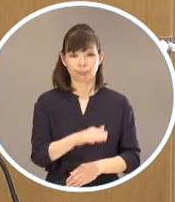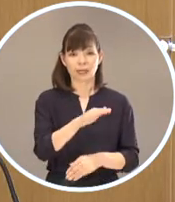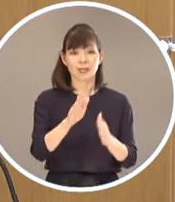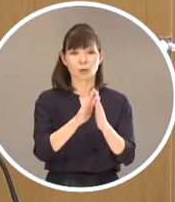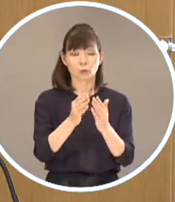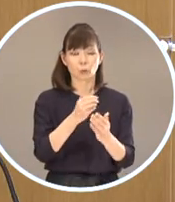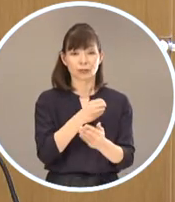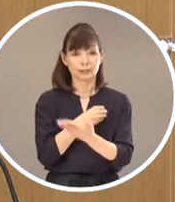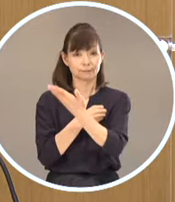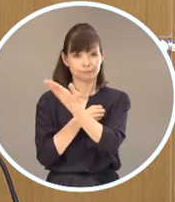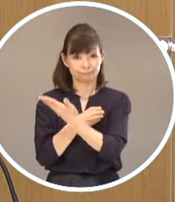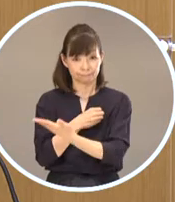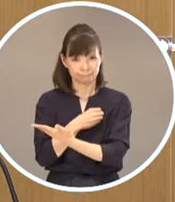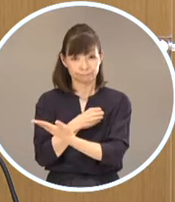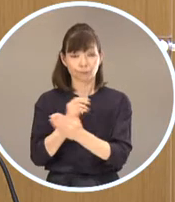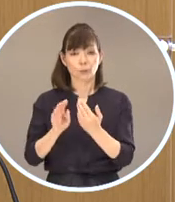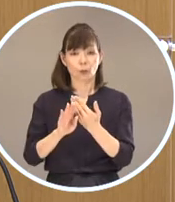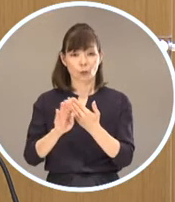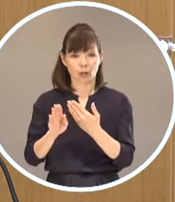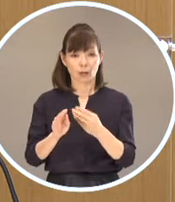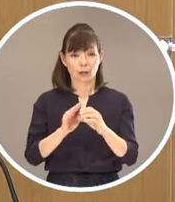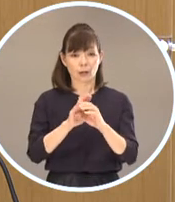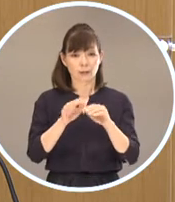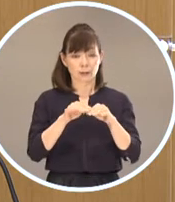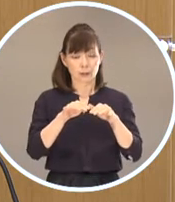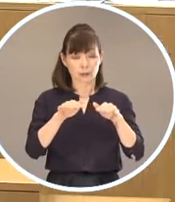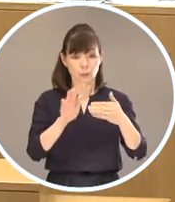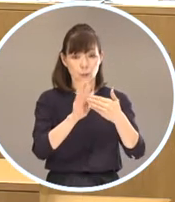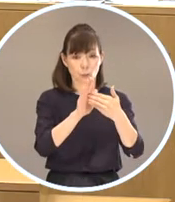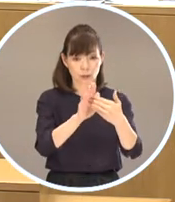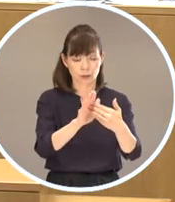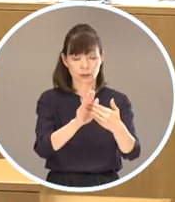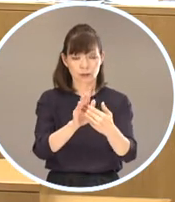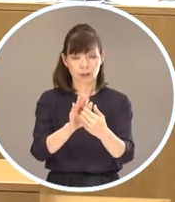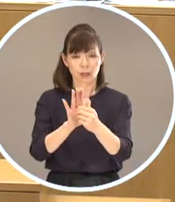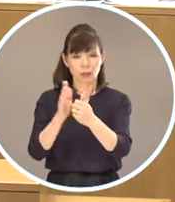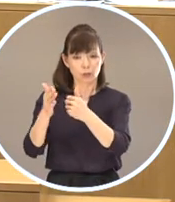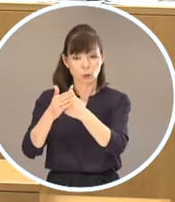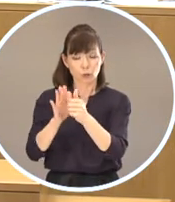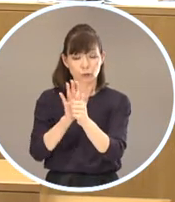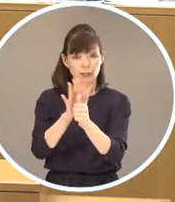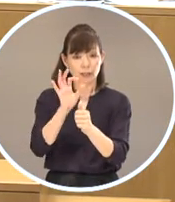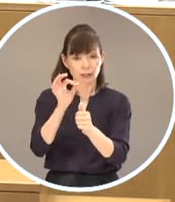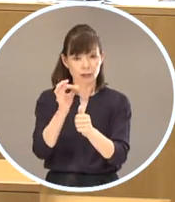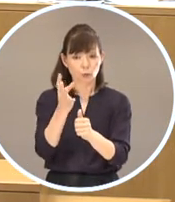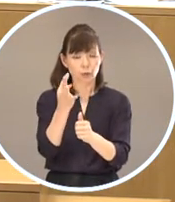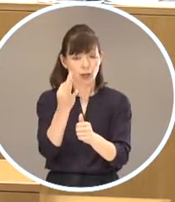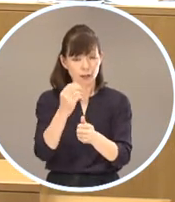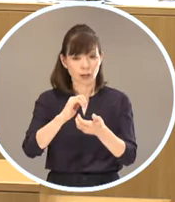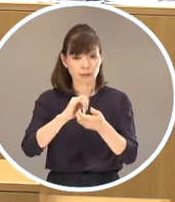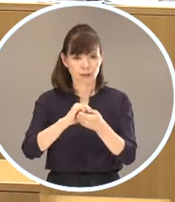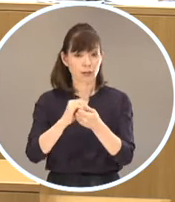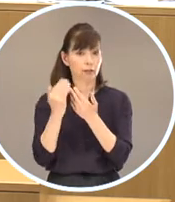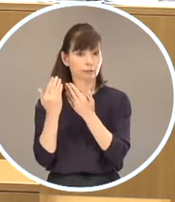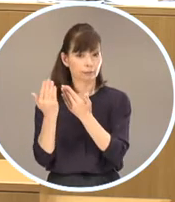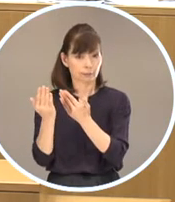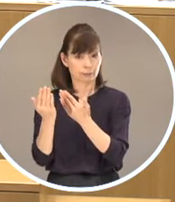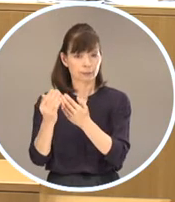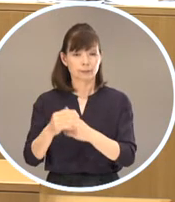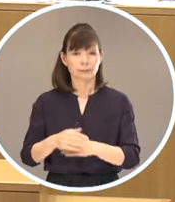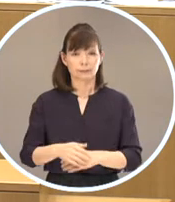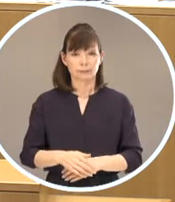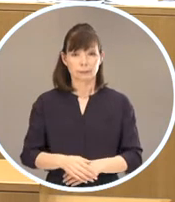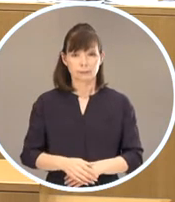徹議員はご覧の質問のほか、感染症拡大防止協力支援金の単価設定について質問しました